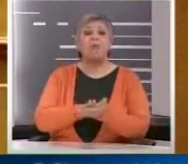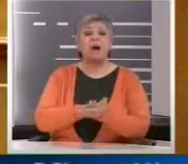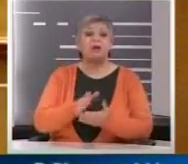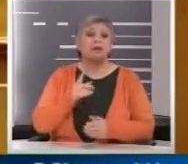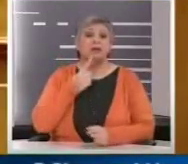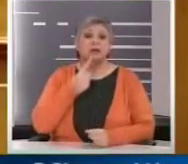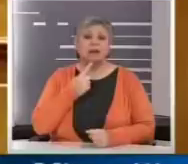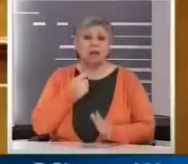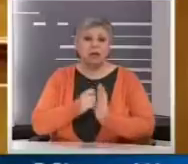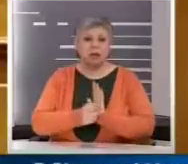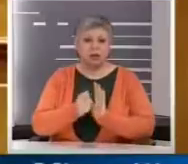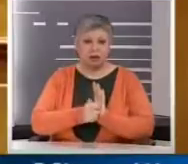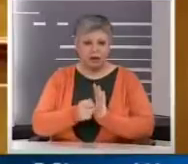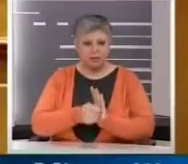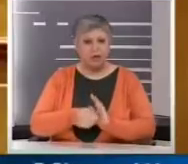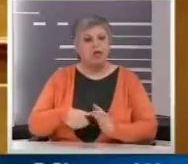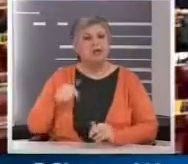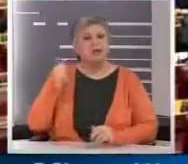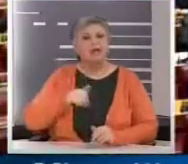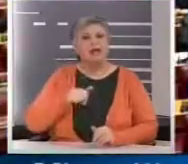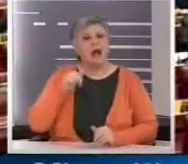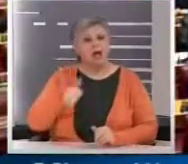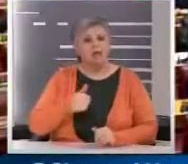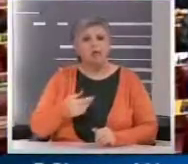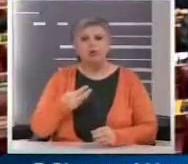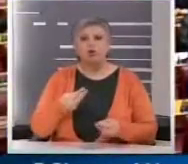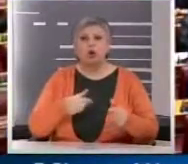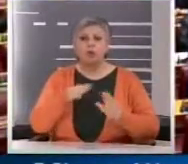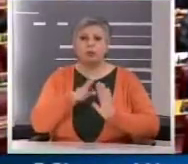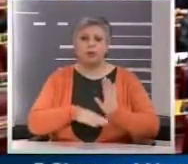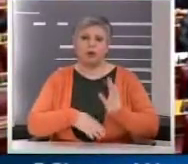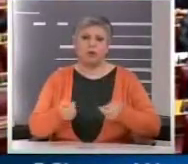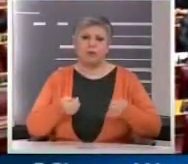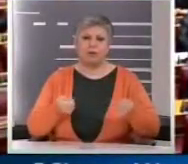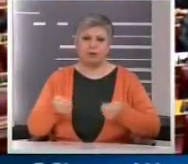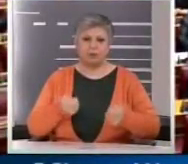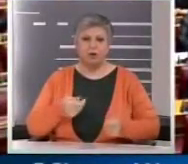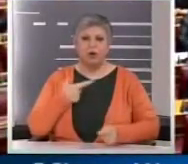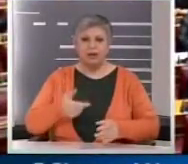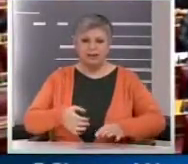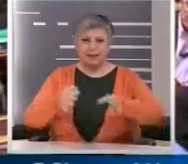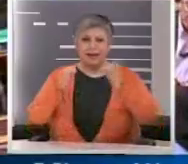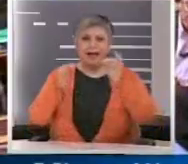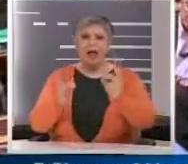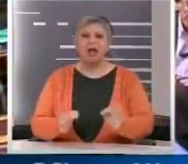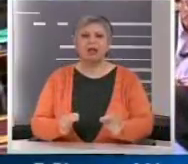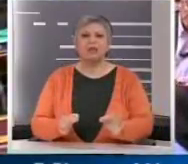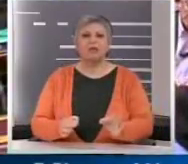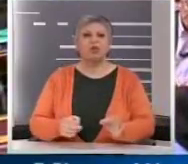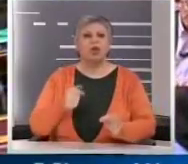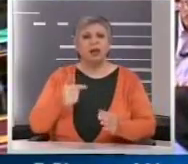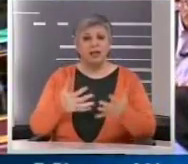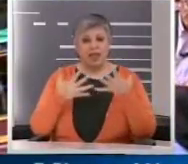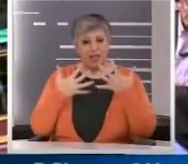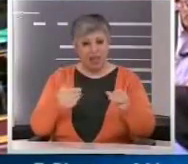το Harvard Project είναι αυτό. Έγινε πώς το λένε, με ακρίβεια ημερομηνία. 10 μήνες έλεγε, σε 10 μήνες